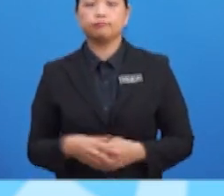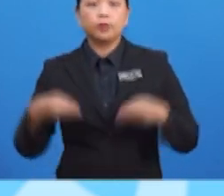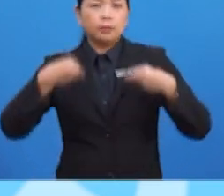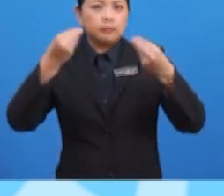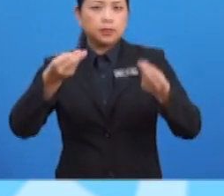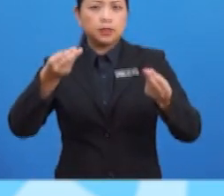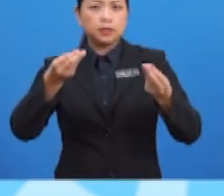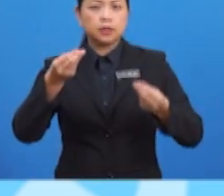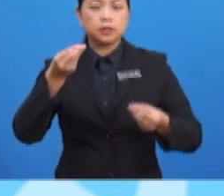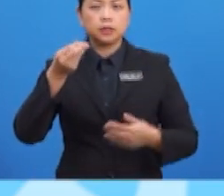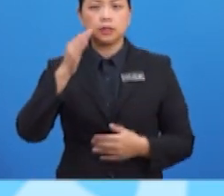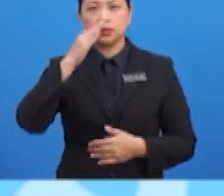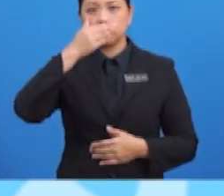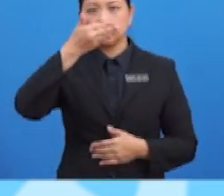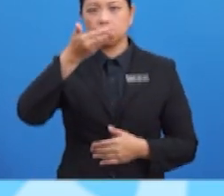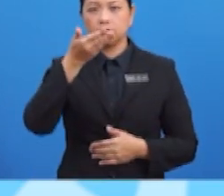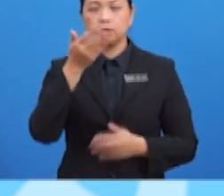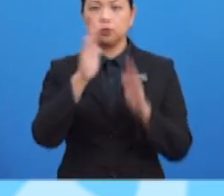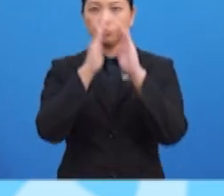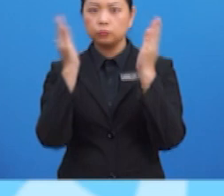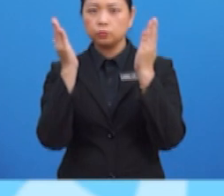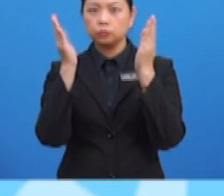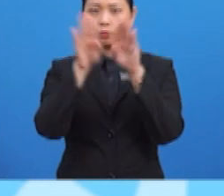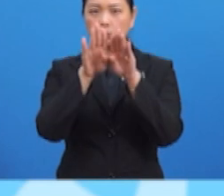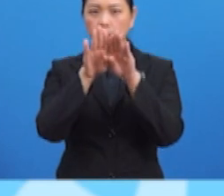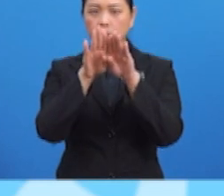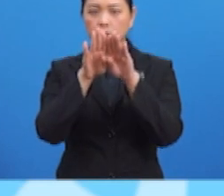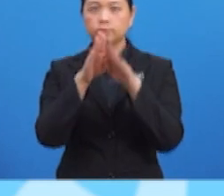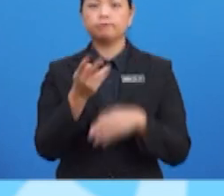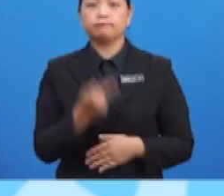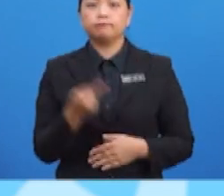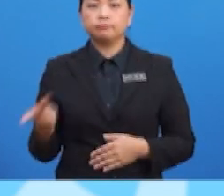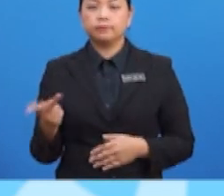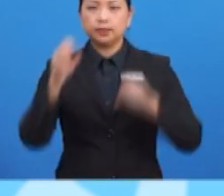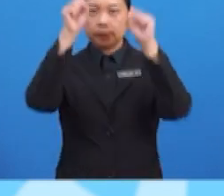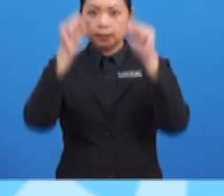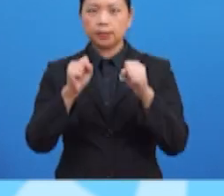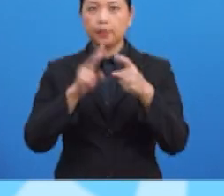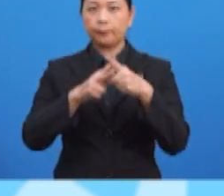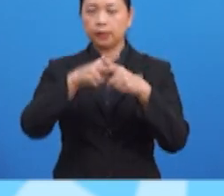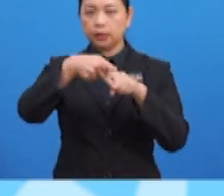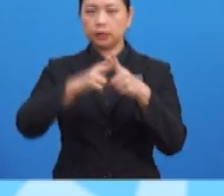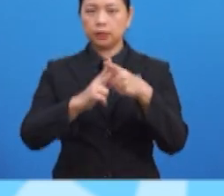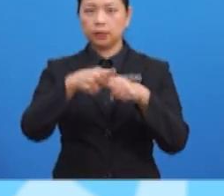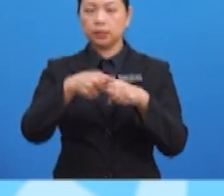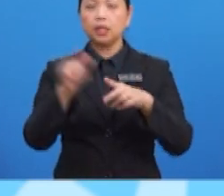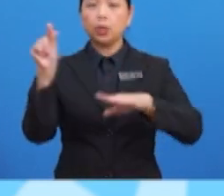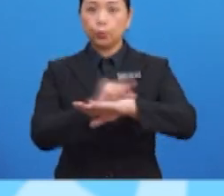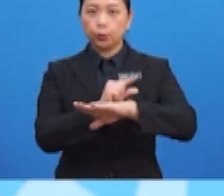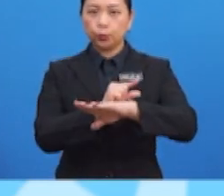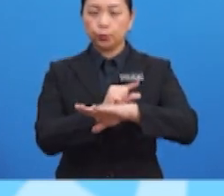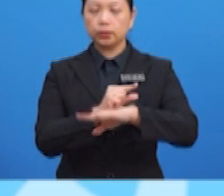Bagi melaras buka dan tutup produk ini, komponen sistem mekanikal digunakan